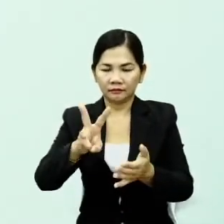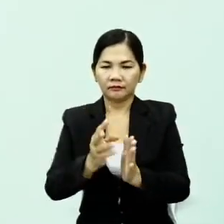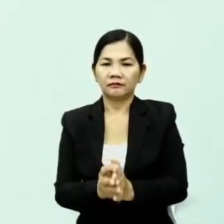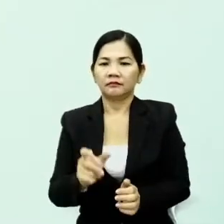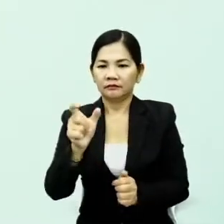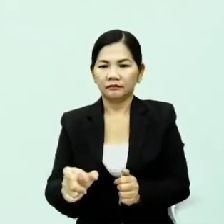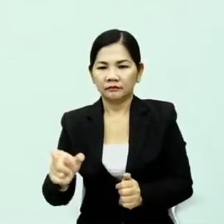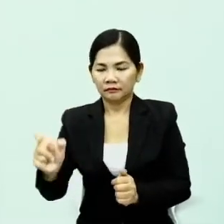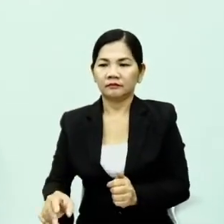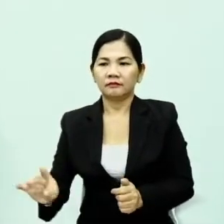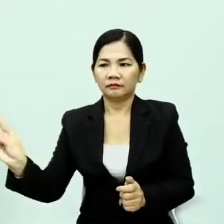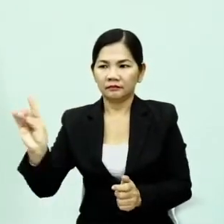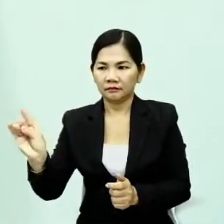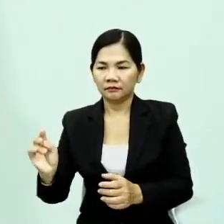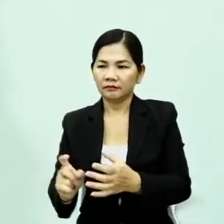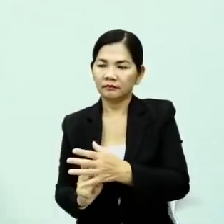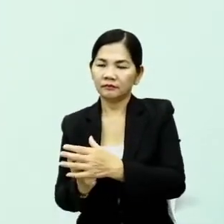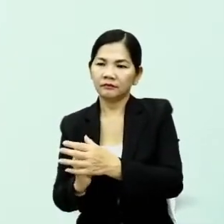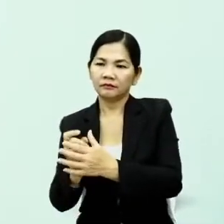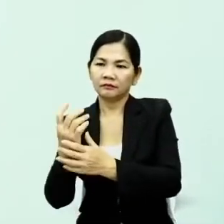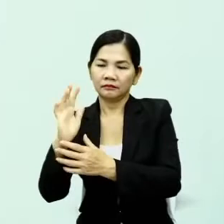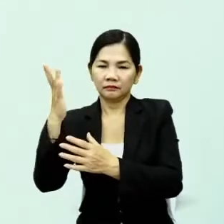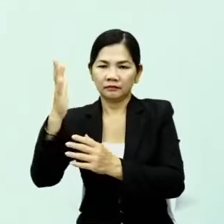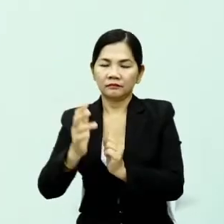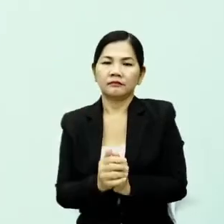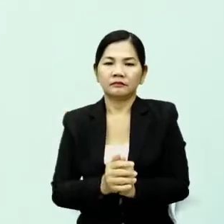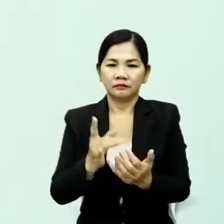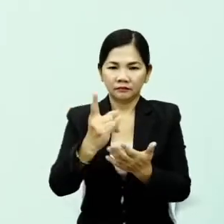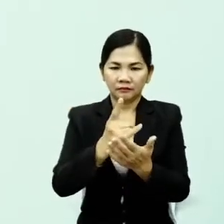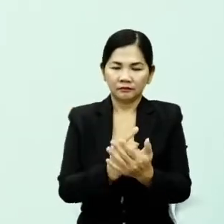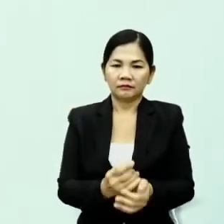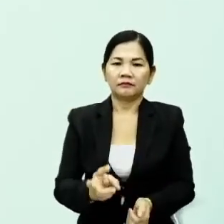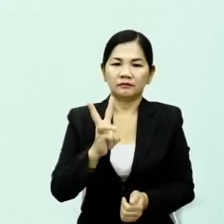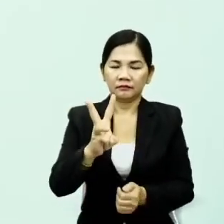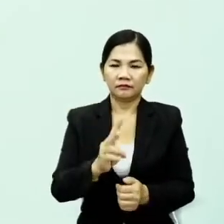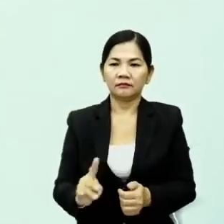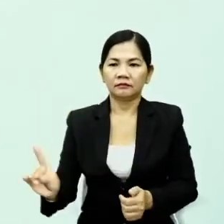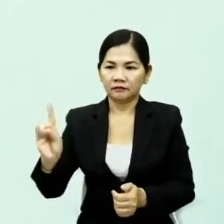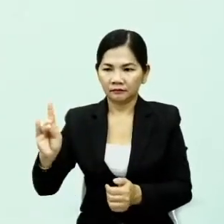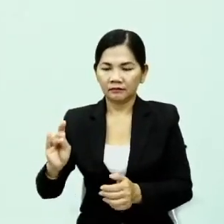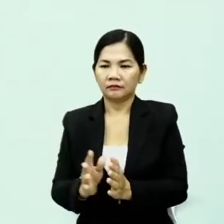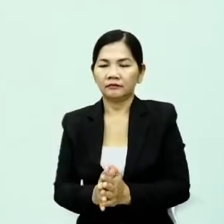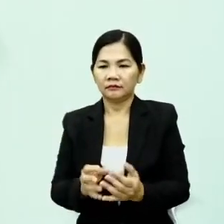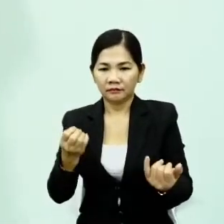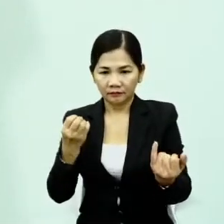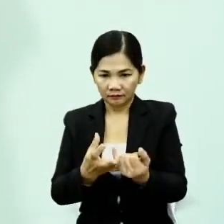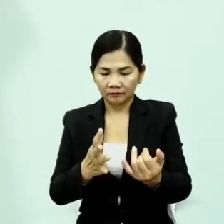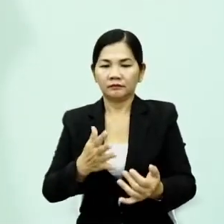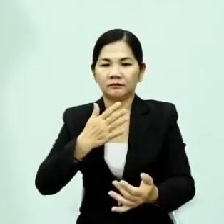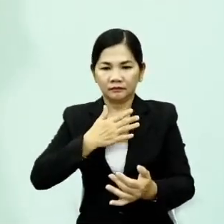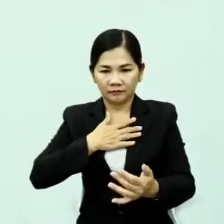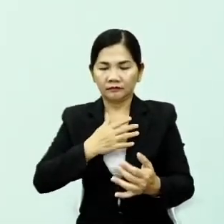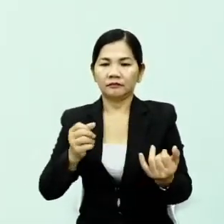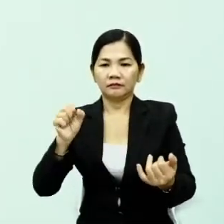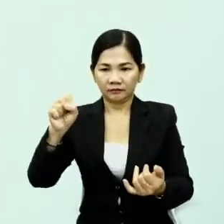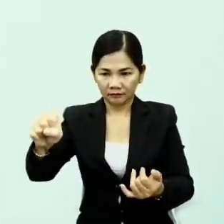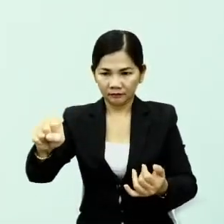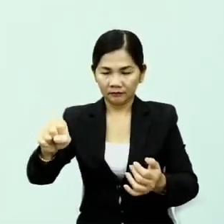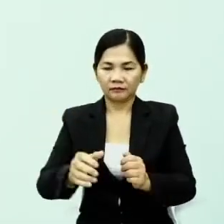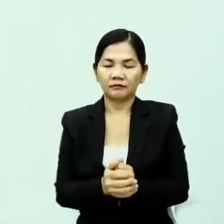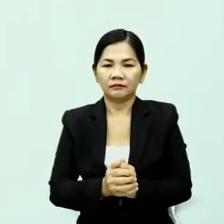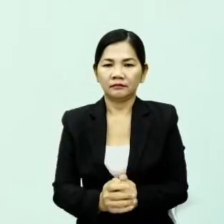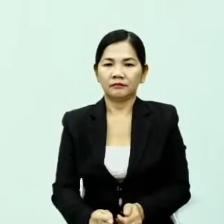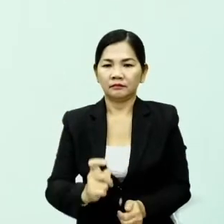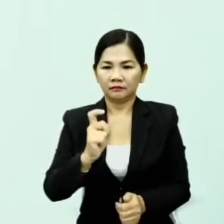nú sát nâng rốc khả chiệt mê riêng tị bấy sát đạch nhóm chân chầm tỏ